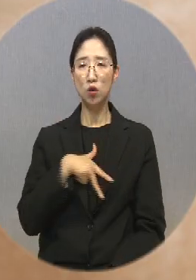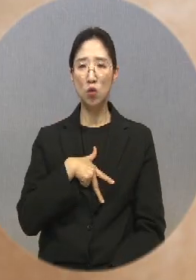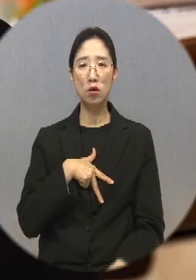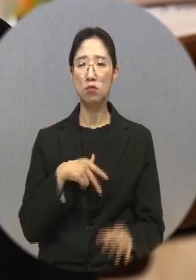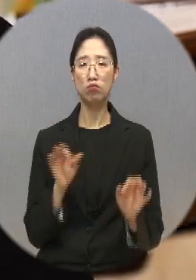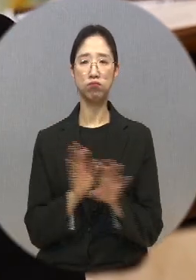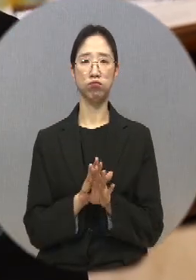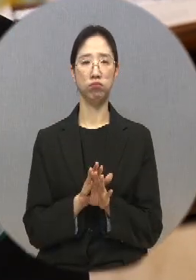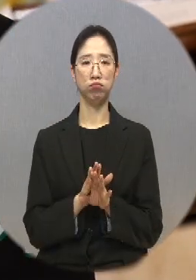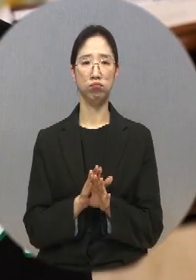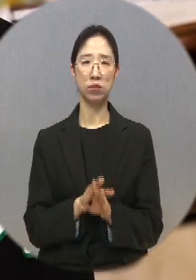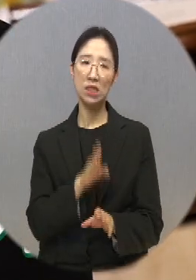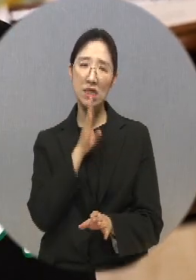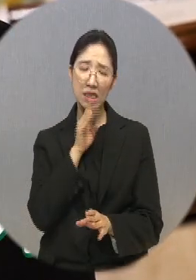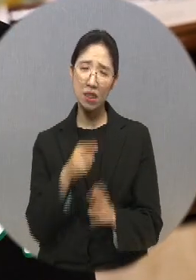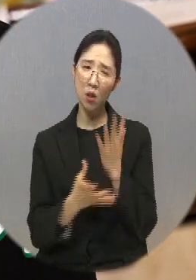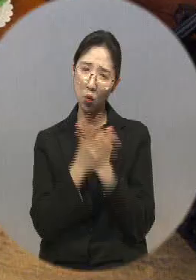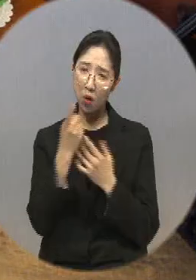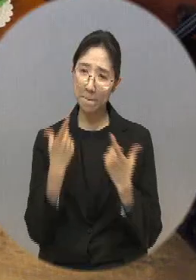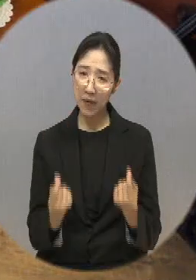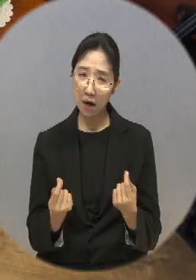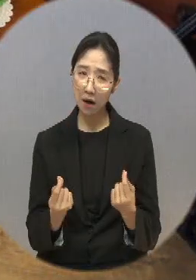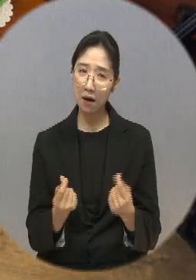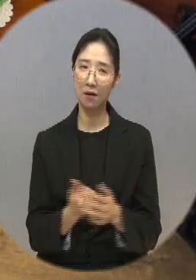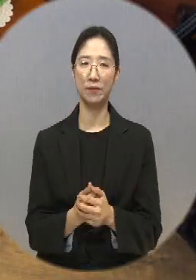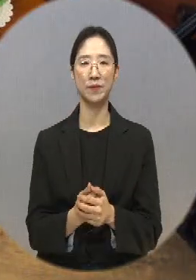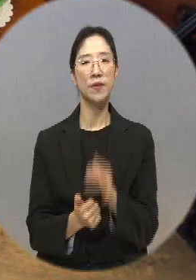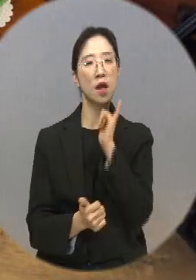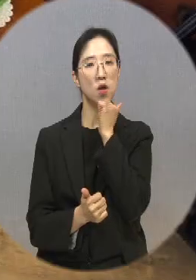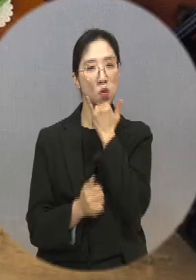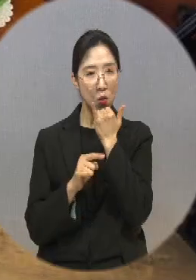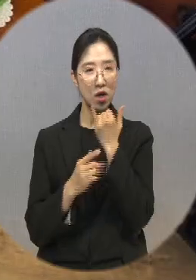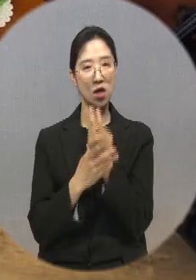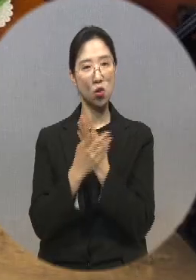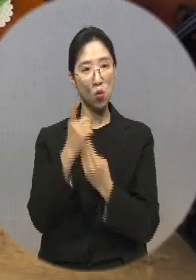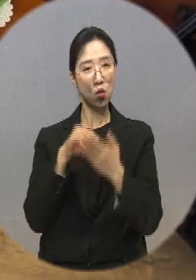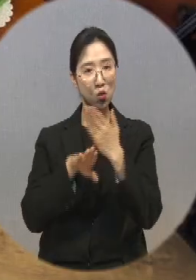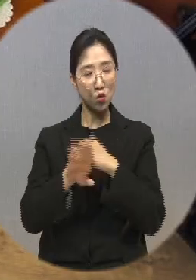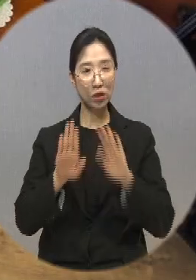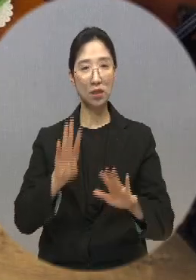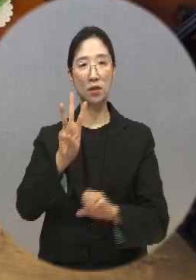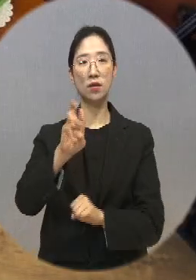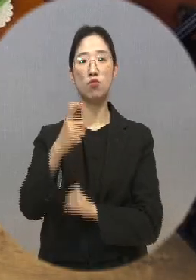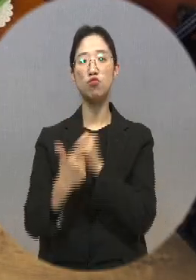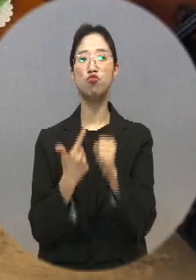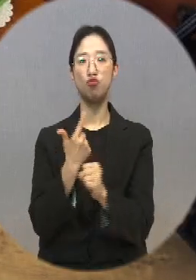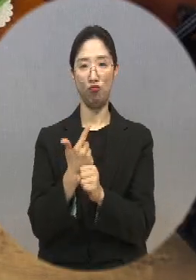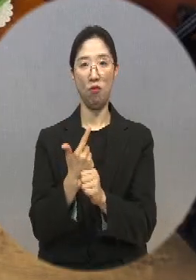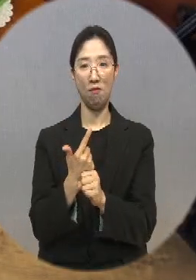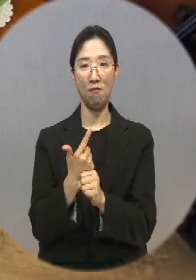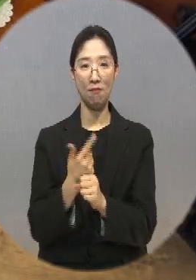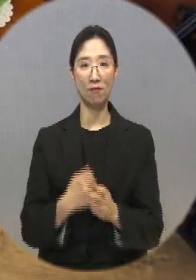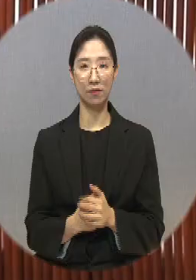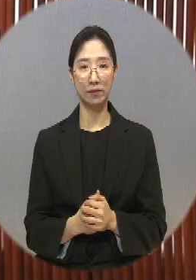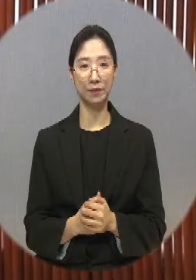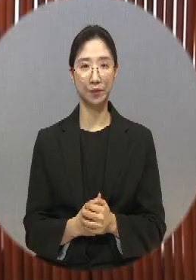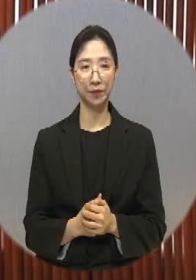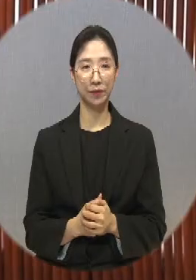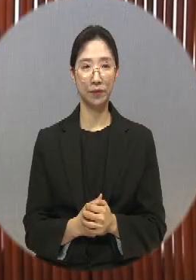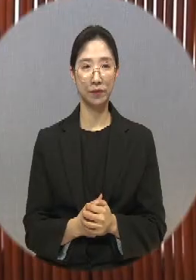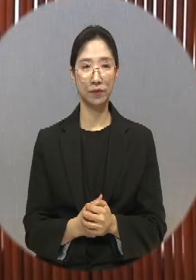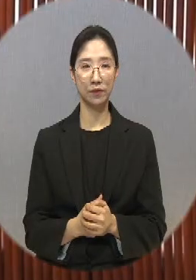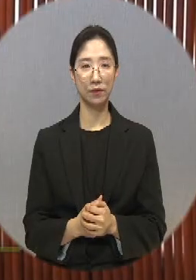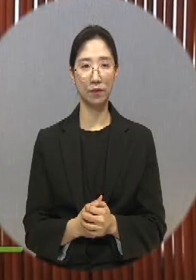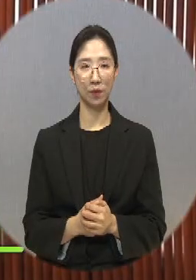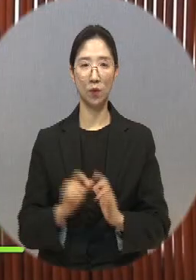없어져. 진정한 통합이 될 수 있을까? 독일이 통일이 된 지 벌써 36년이나 됐다고 하더라고요.